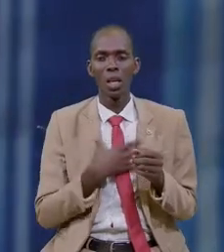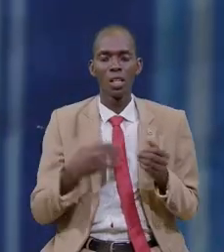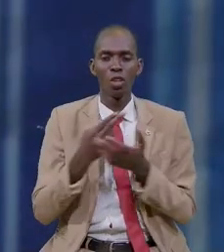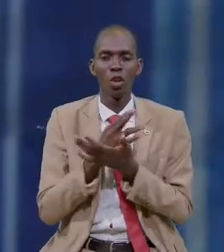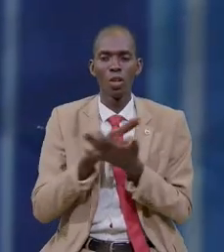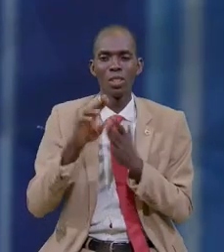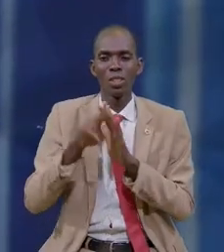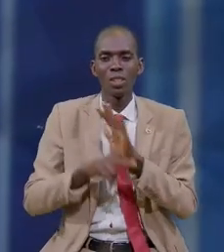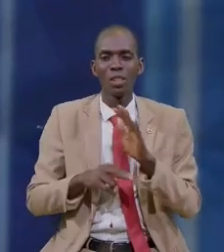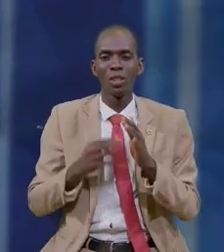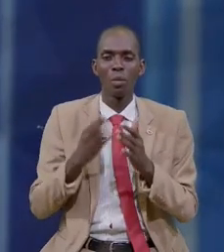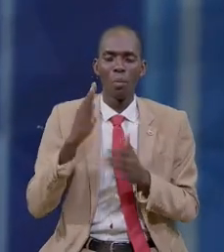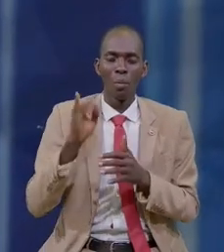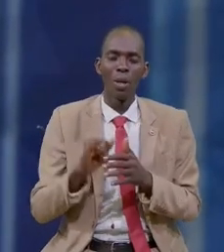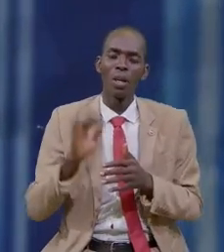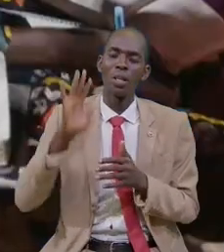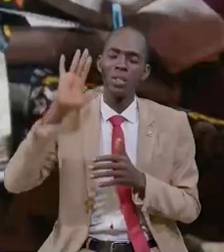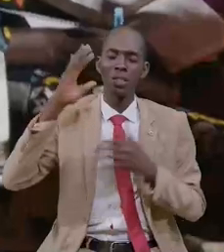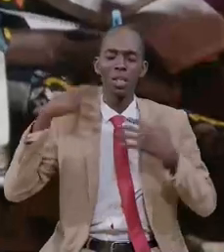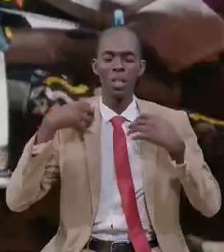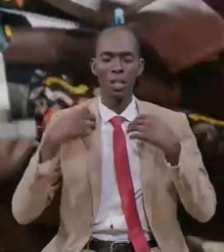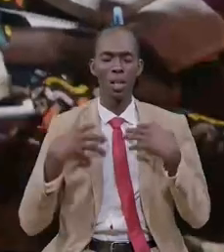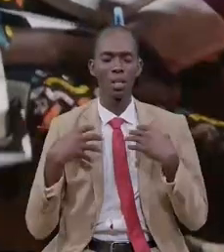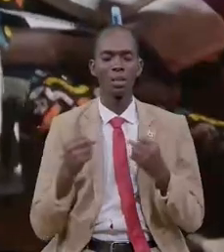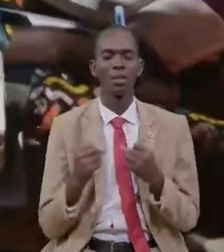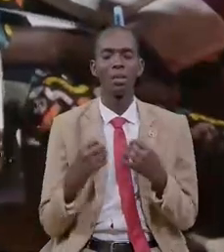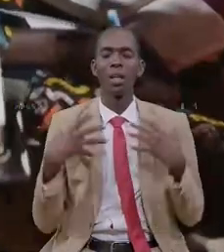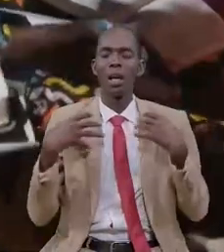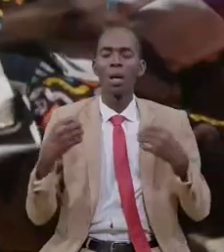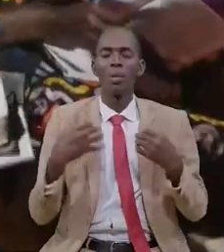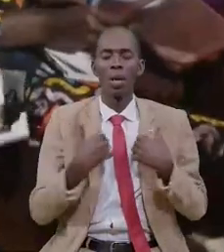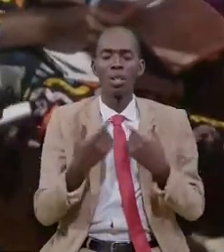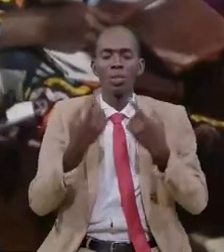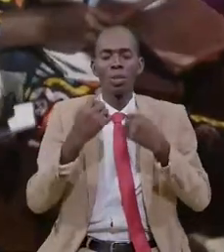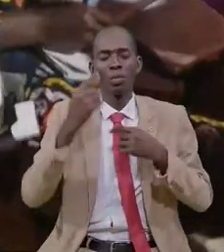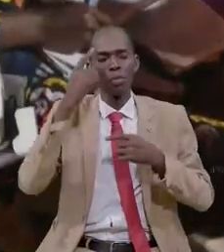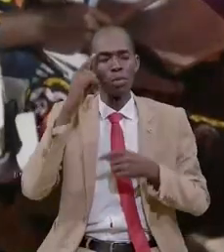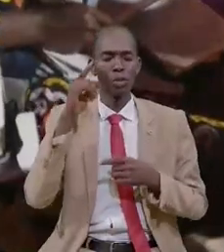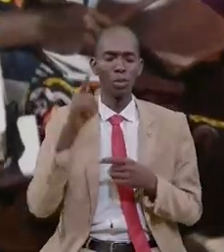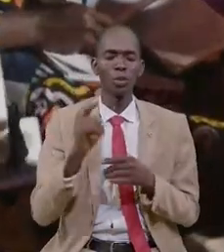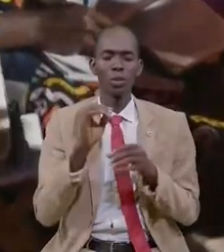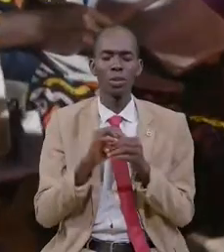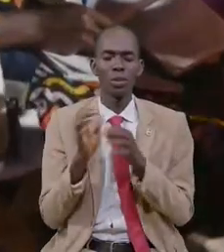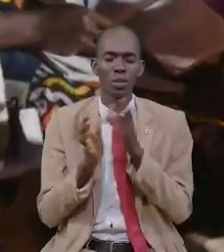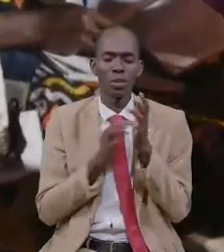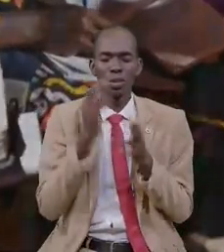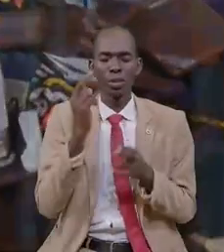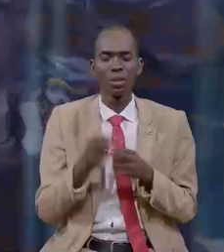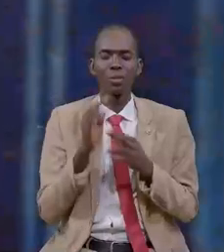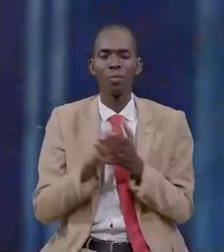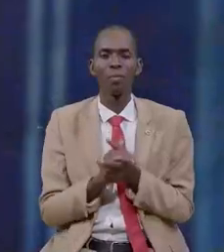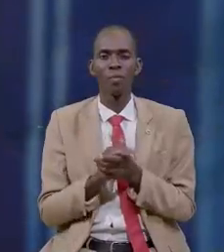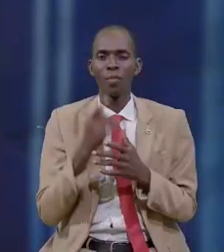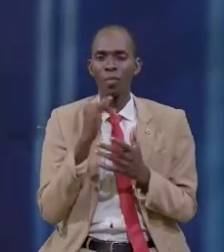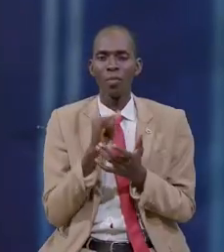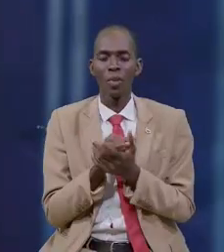la guérison et la sainteté par son aide. L'aide est venue pour vous. J'ai dit l'aide est venue pour vous. Une fois